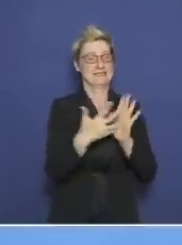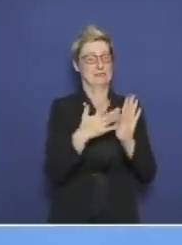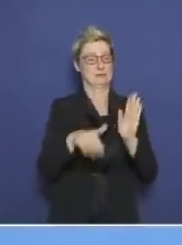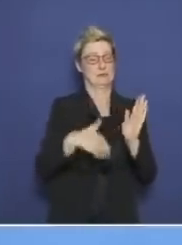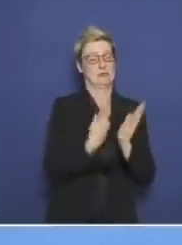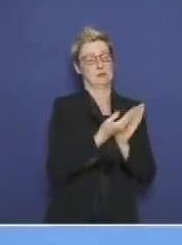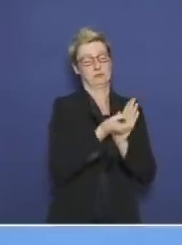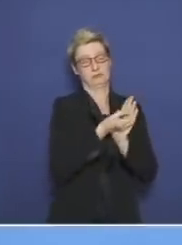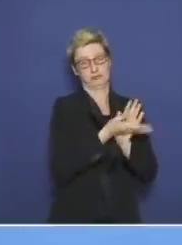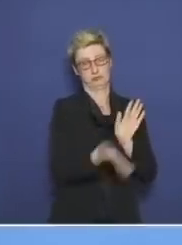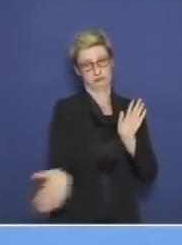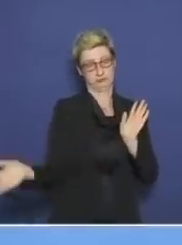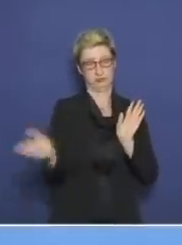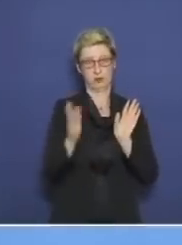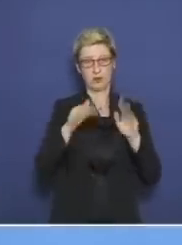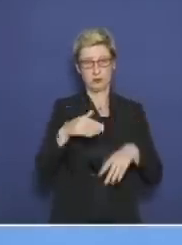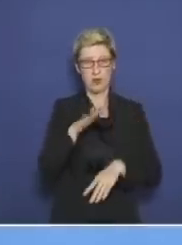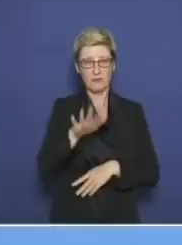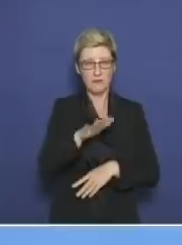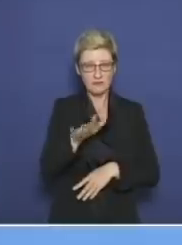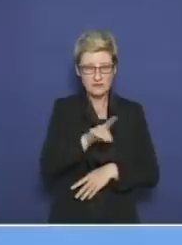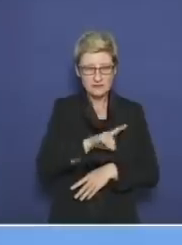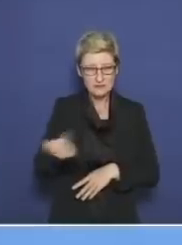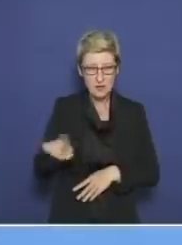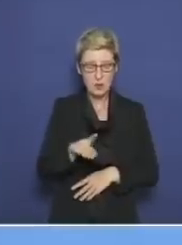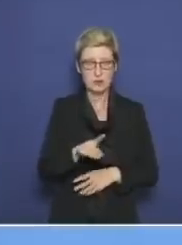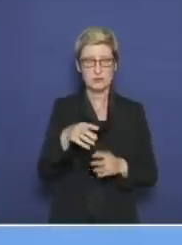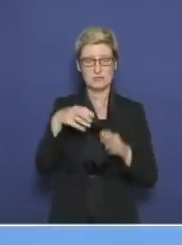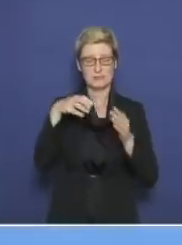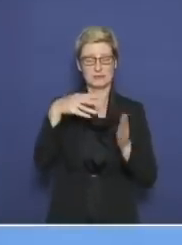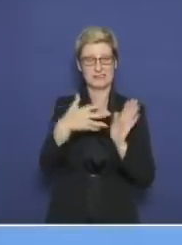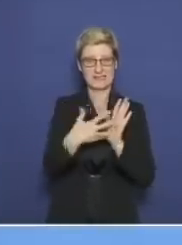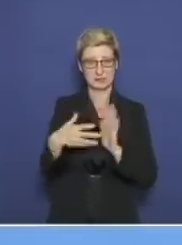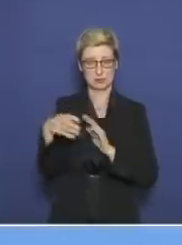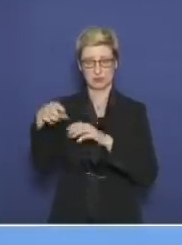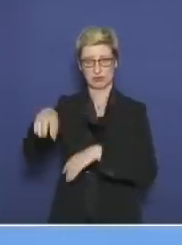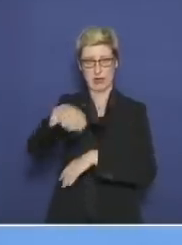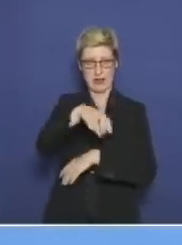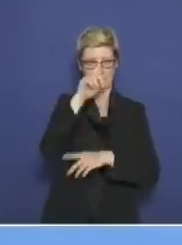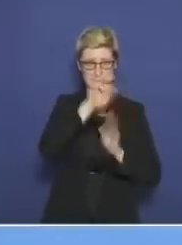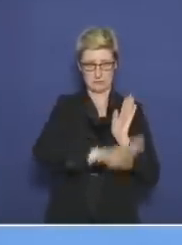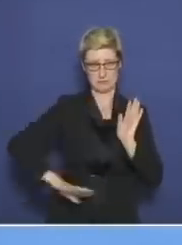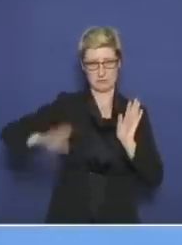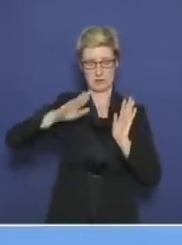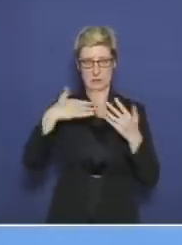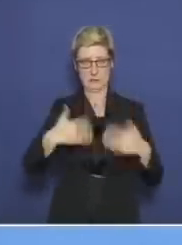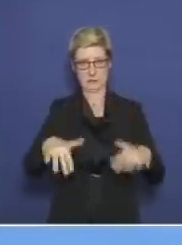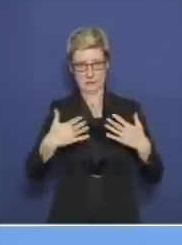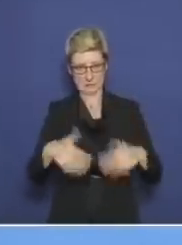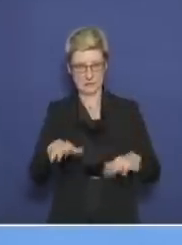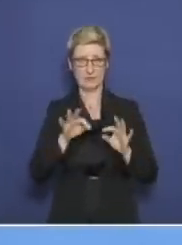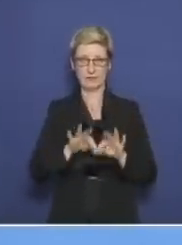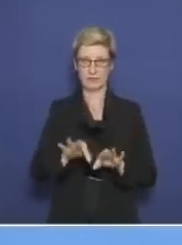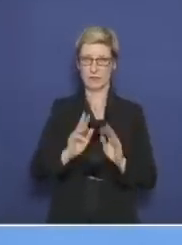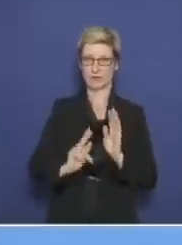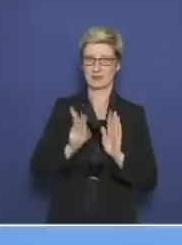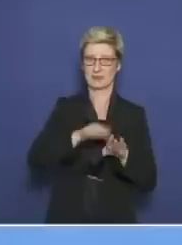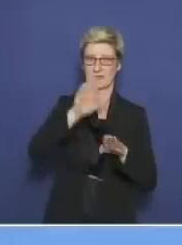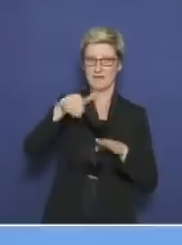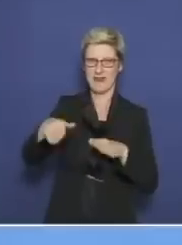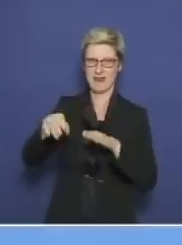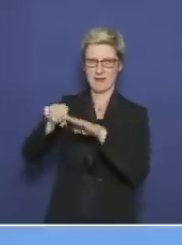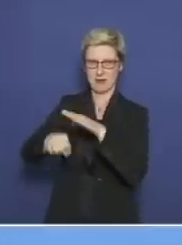entstanden ist, weit über 15.000 Teststellen im ganzen Land, wir gerade auch in der dritten Welle und zum Brechen der dritten Welle, zum Ausleuchten